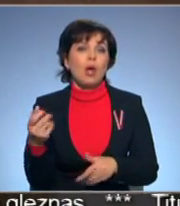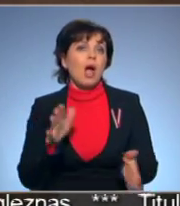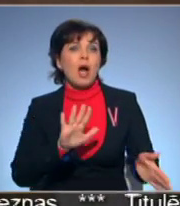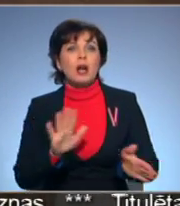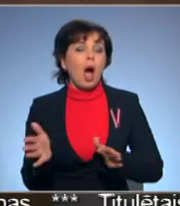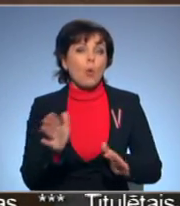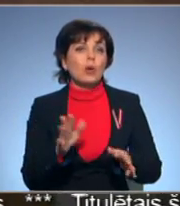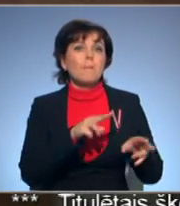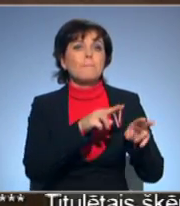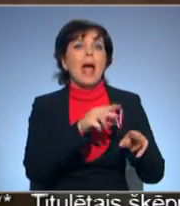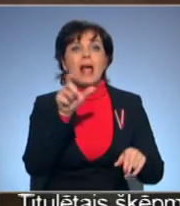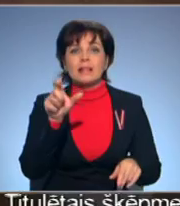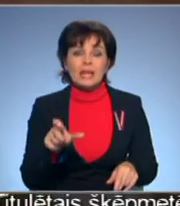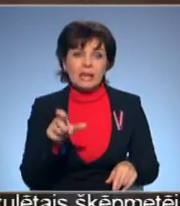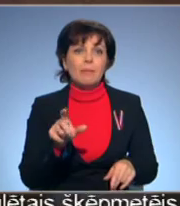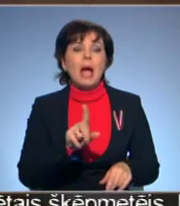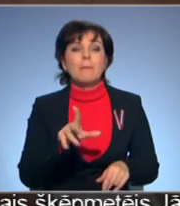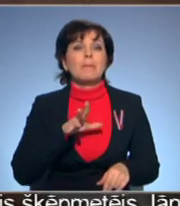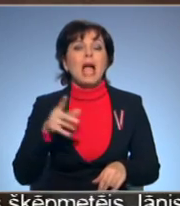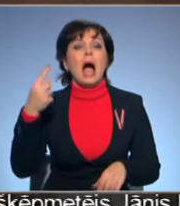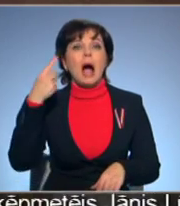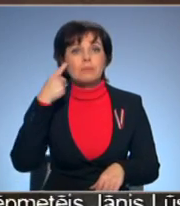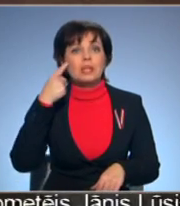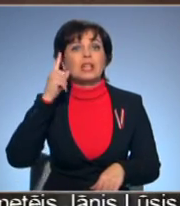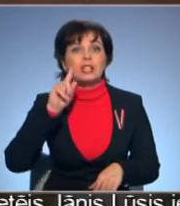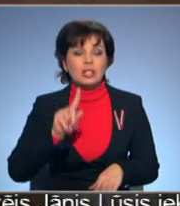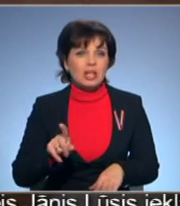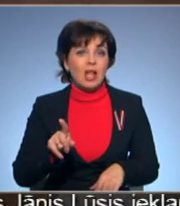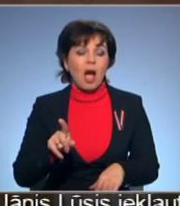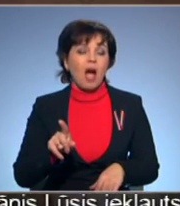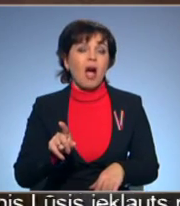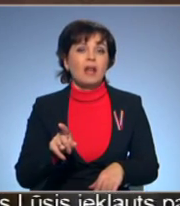Kaut kurš no medniekiem bija tik apzinīgs un zināja droši vien,